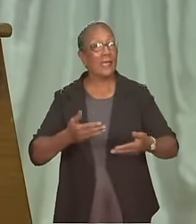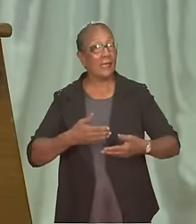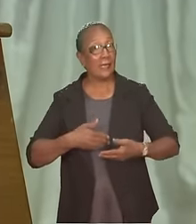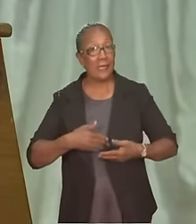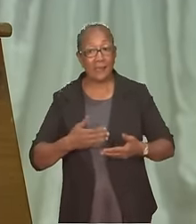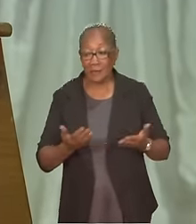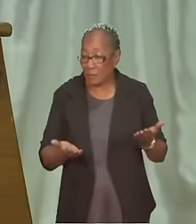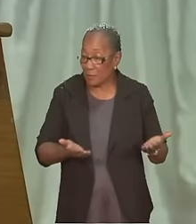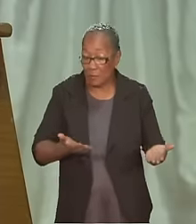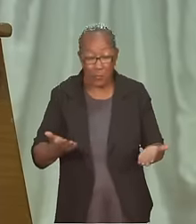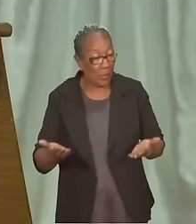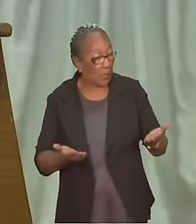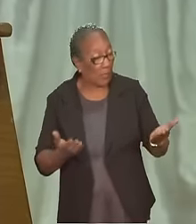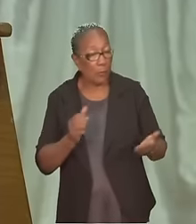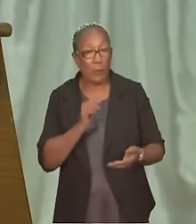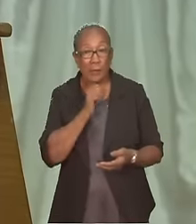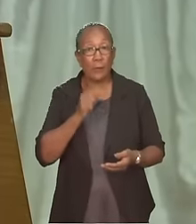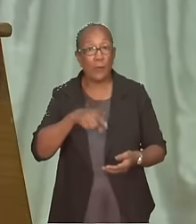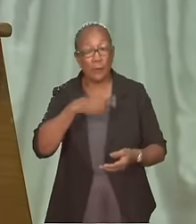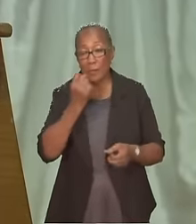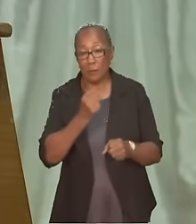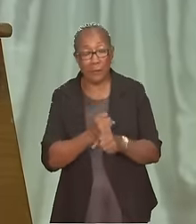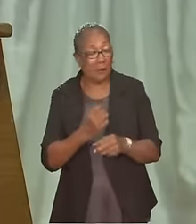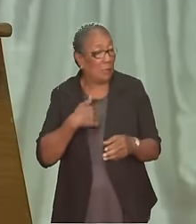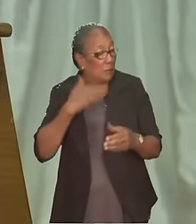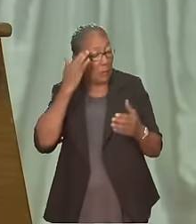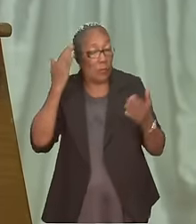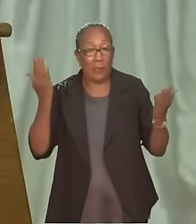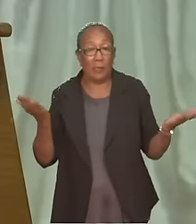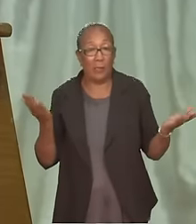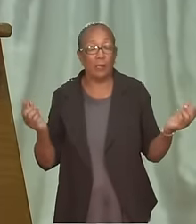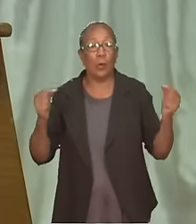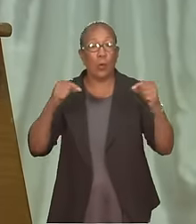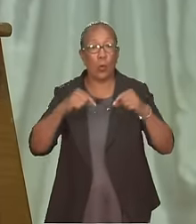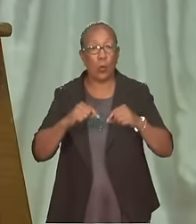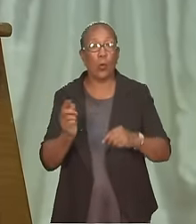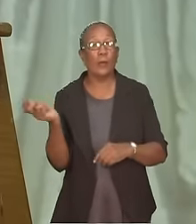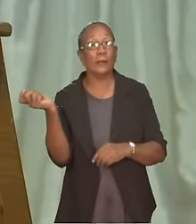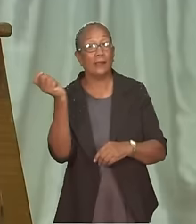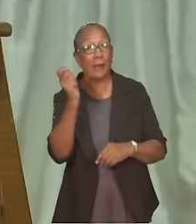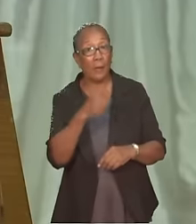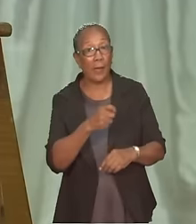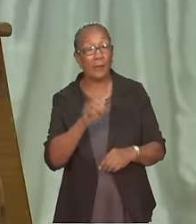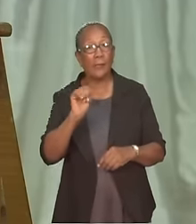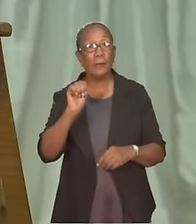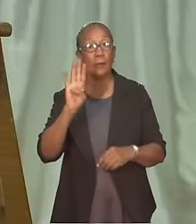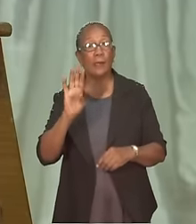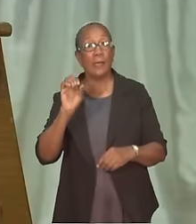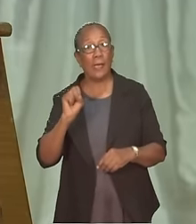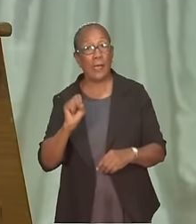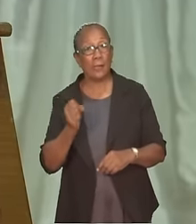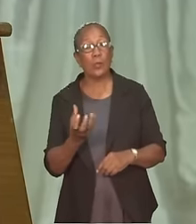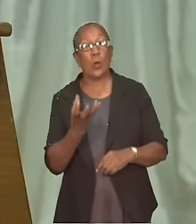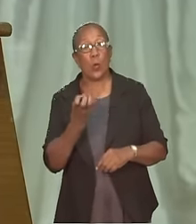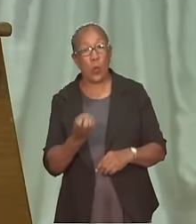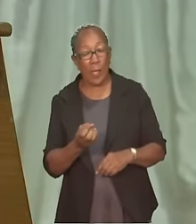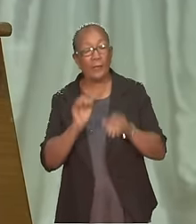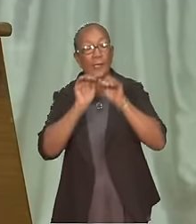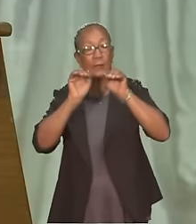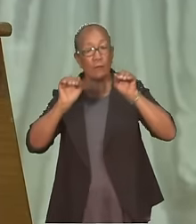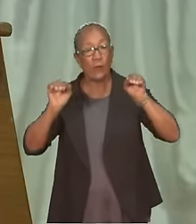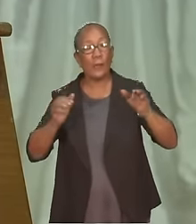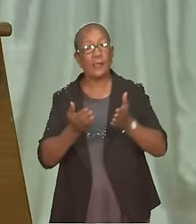speculaties. Ja, heb ik meer betaald? Heb ik minder betaald? Ik weet het niet. Komende maand heeft EBS beloofd wel die informatie daar te